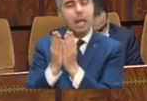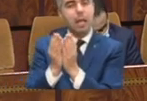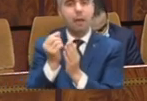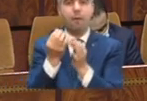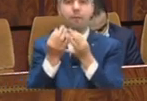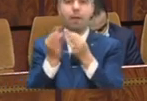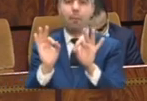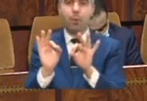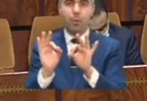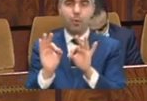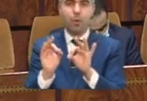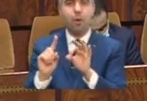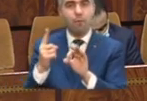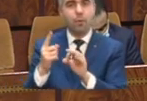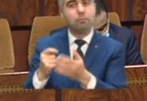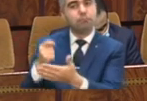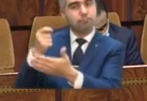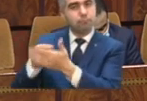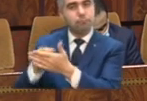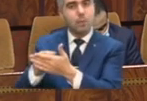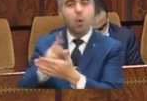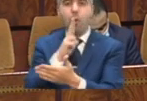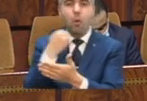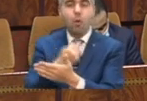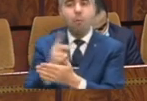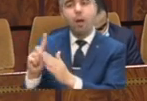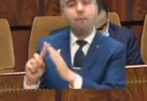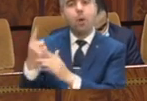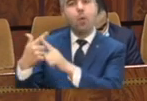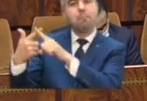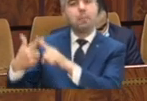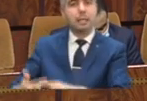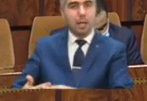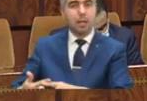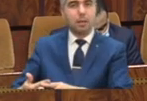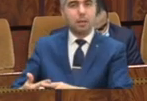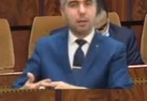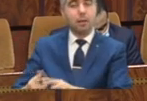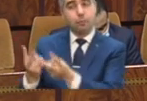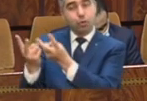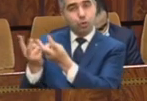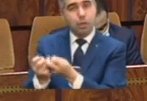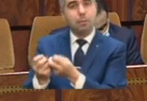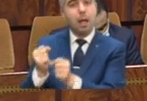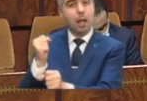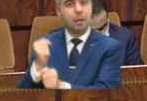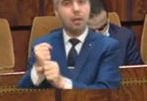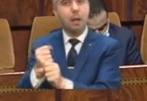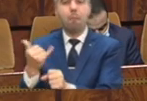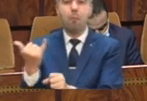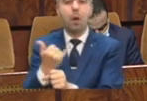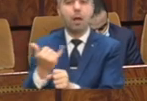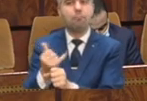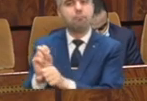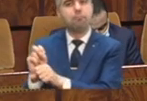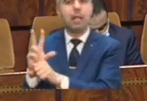والتعميم ديالو وخسرات فيهم الدولة واحد الميزانية. لما الدولة ما كتستوعبهمش في إطار تشغيل كتكون فقدت